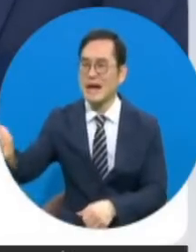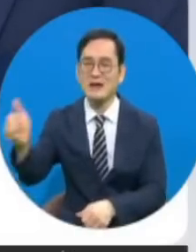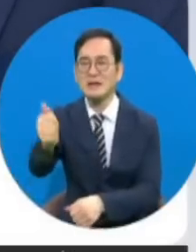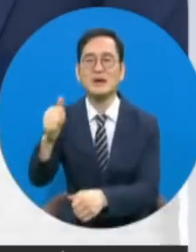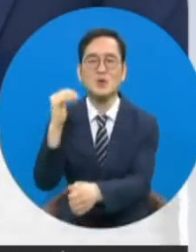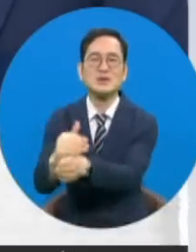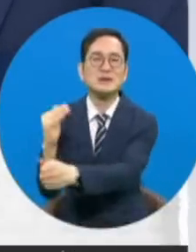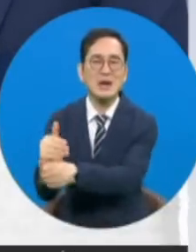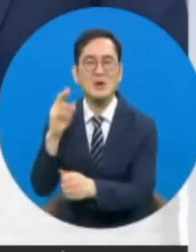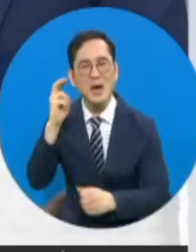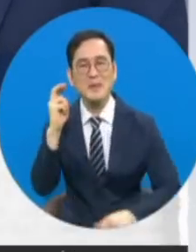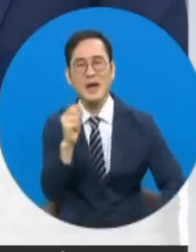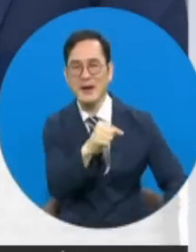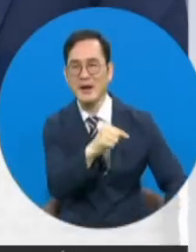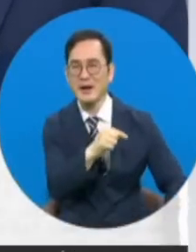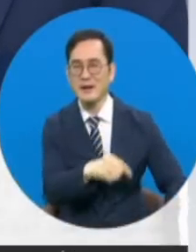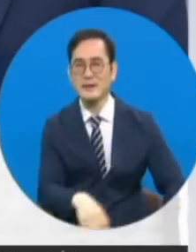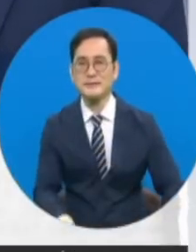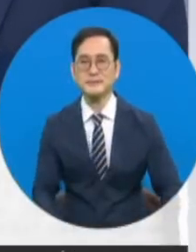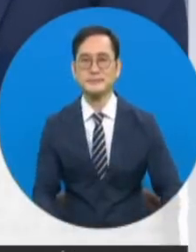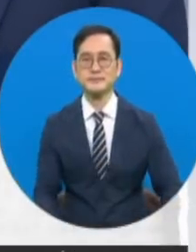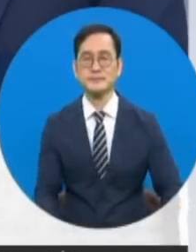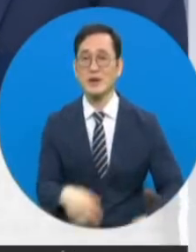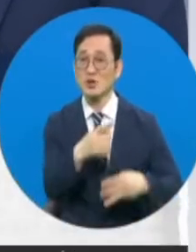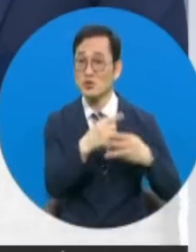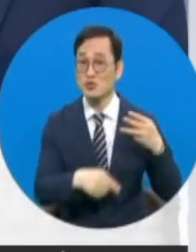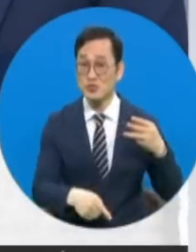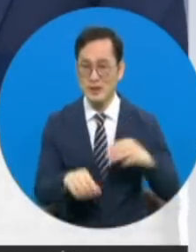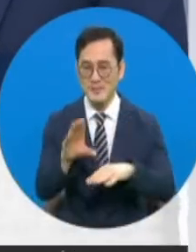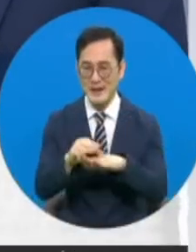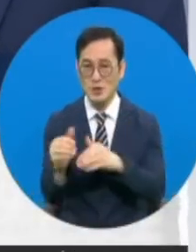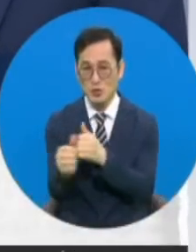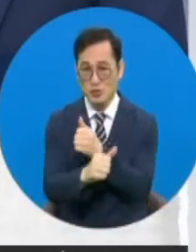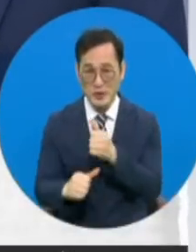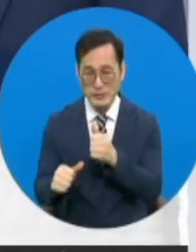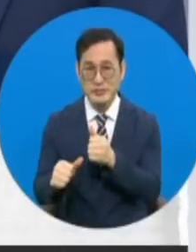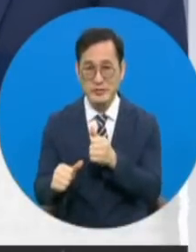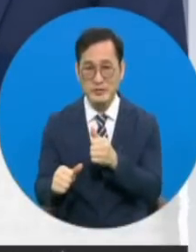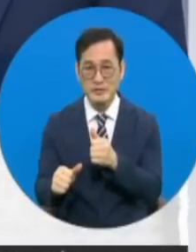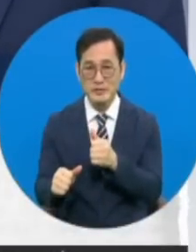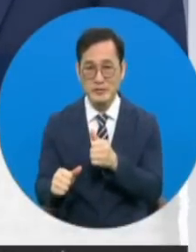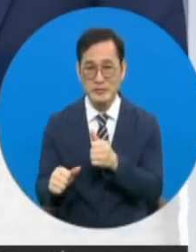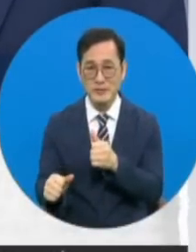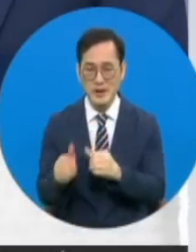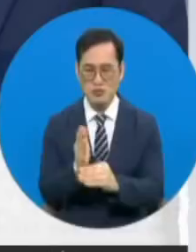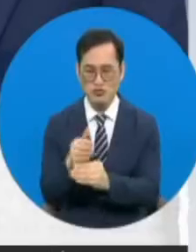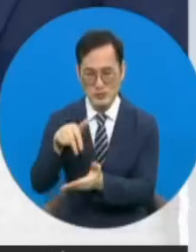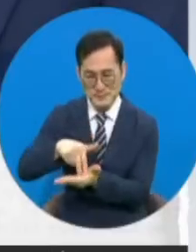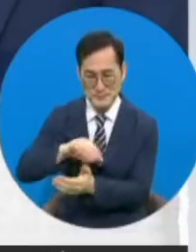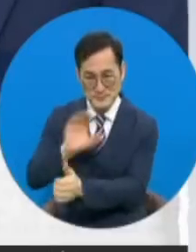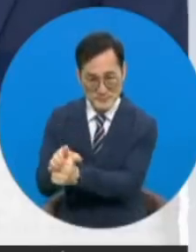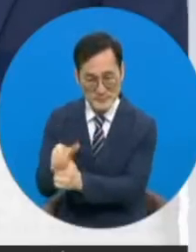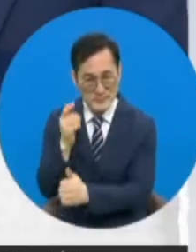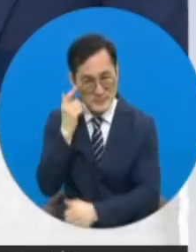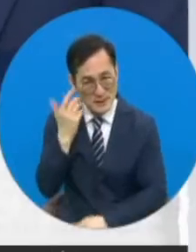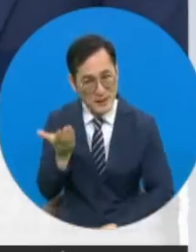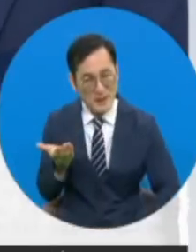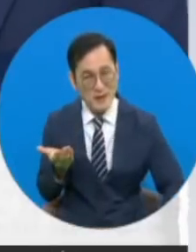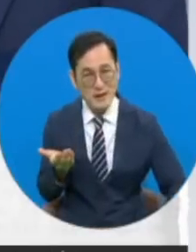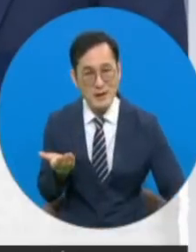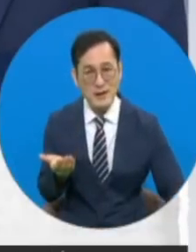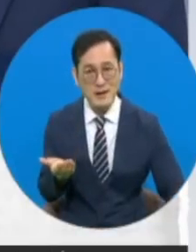우려점들을 봤을 때 윤석열 정부가 과연 방송통신위원회를 정말로 중립적인 인사를 안 칠 것인가에